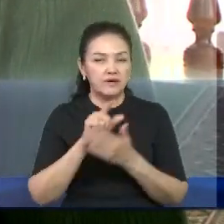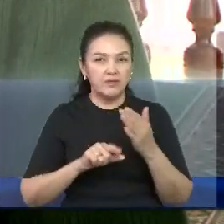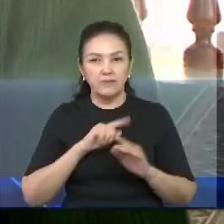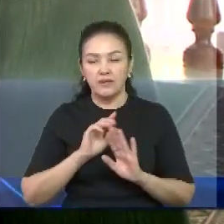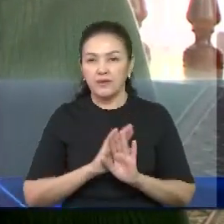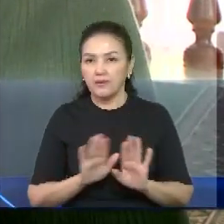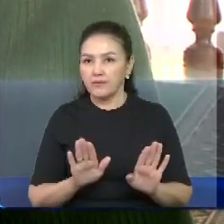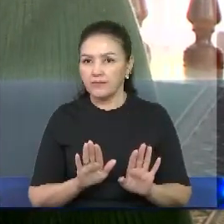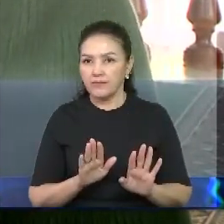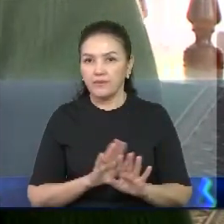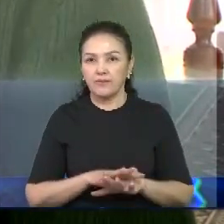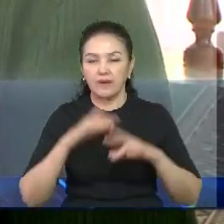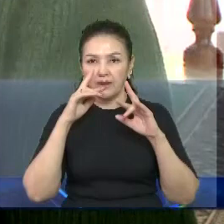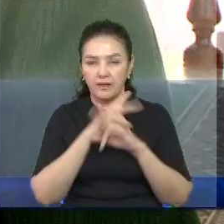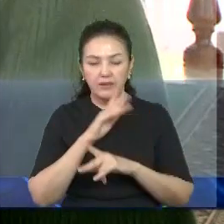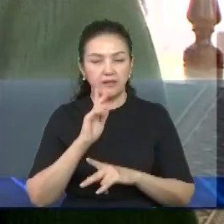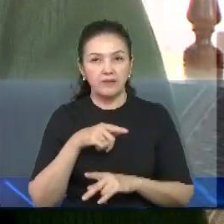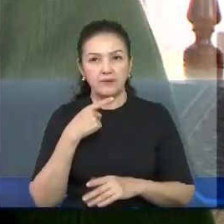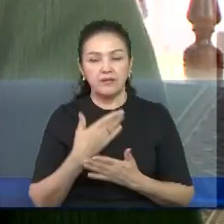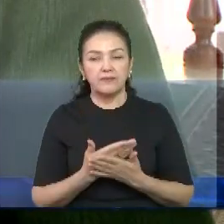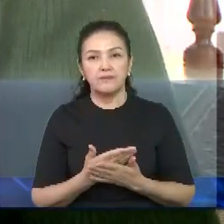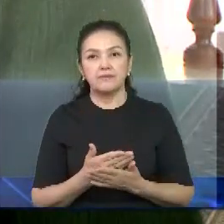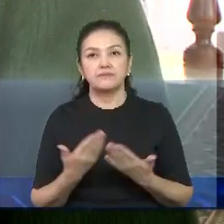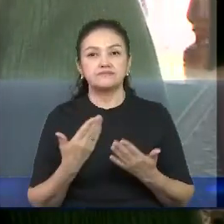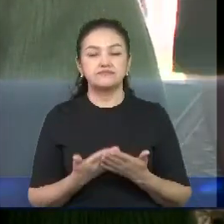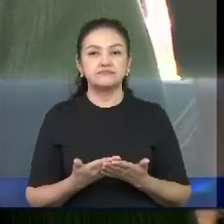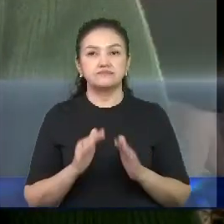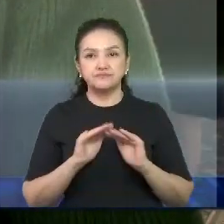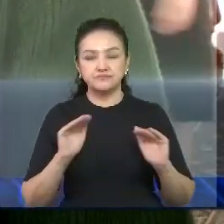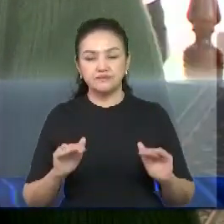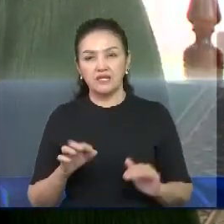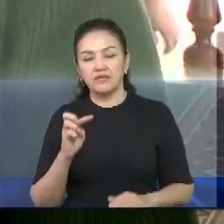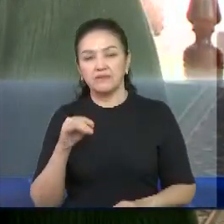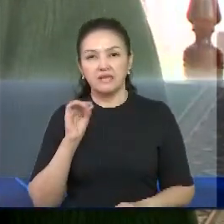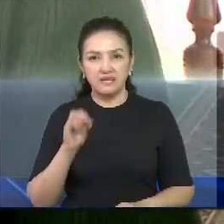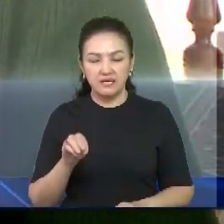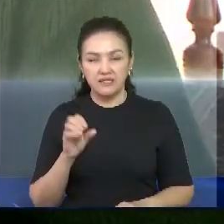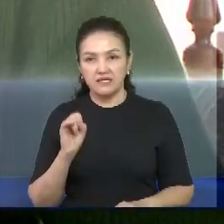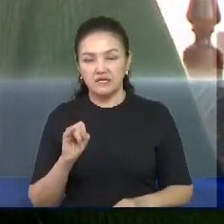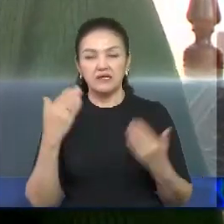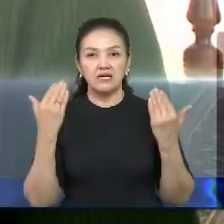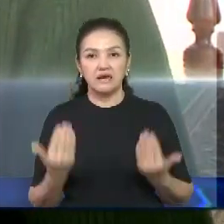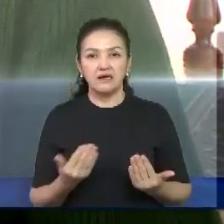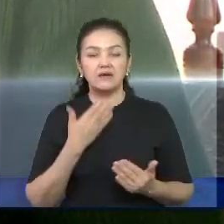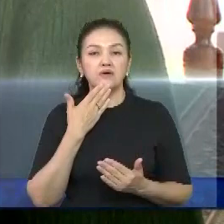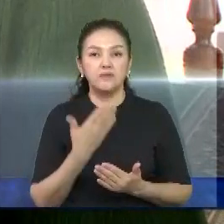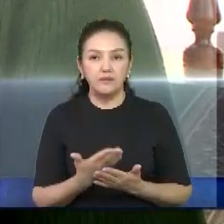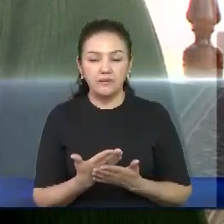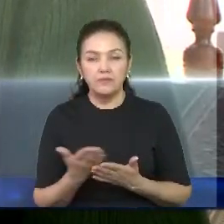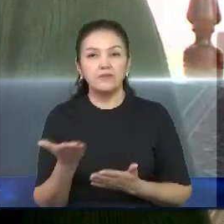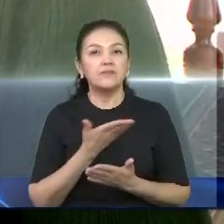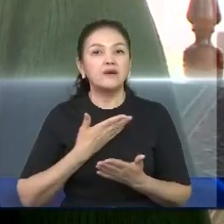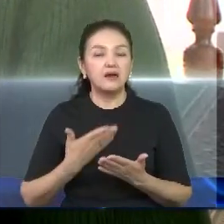Негізі ол өте үлкен қателік деп айтар едім. Өйткені балалар әдебиетінің қазіргі таңда сұранысын